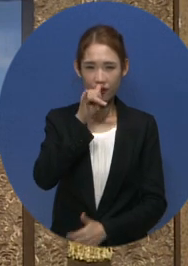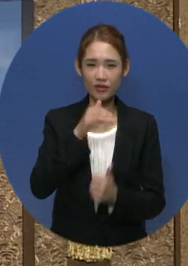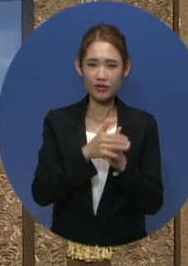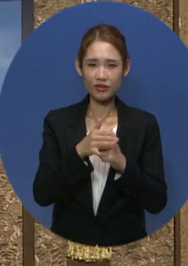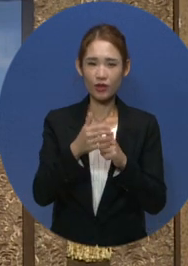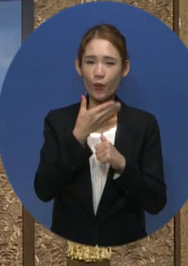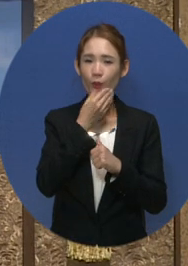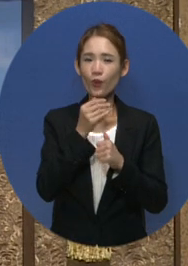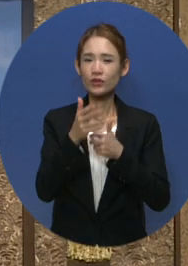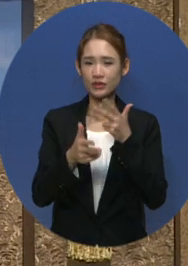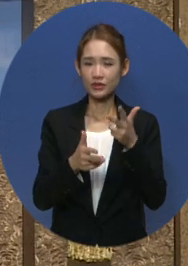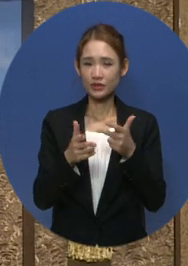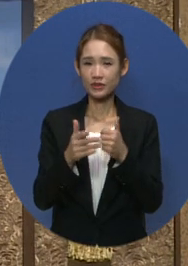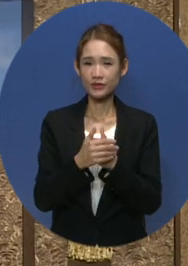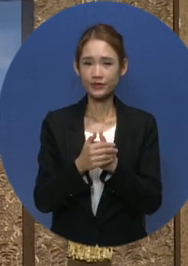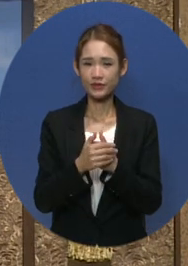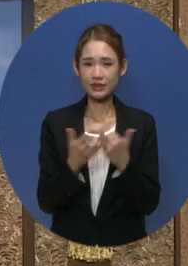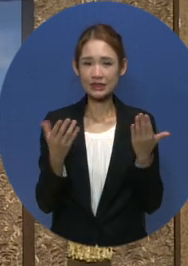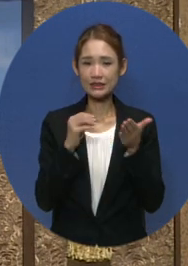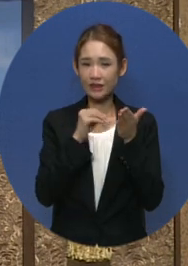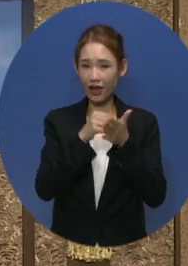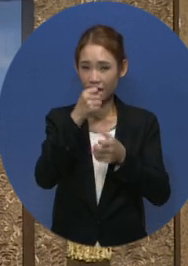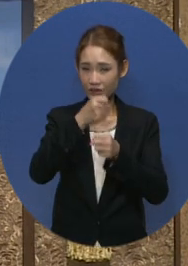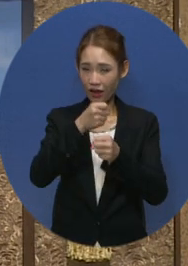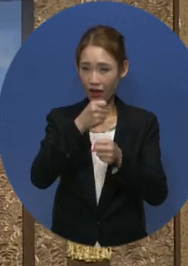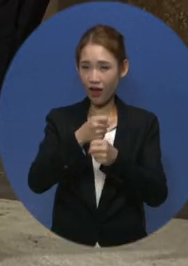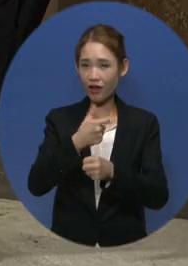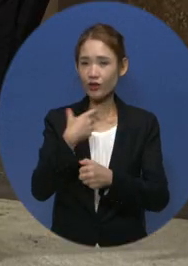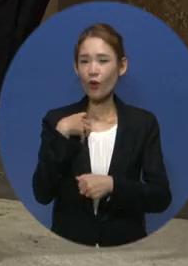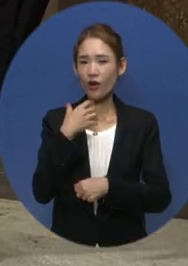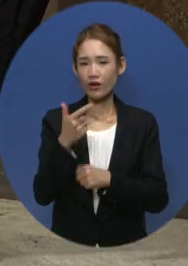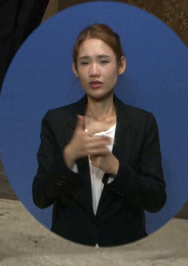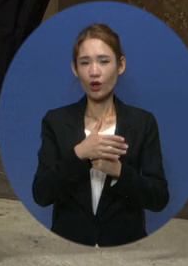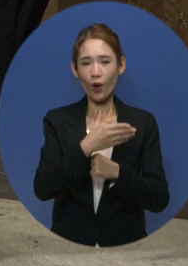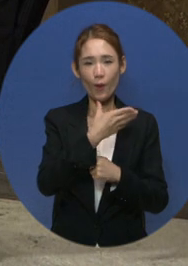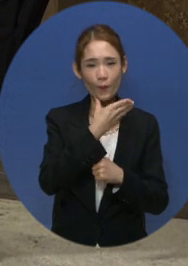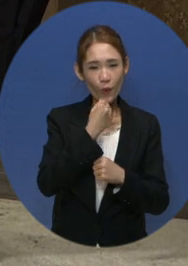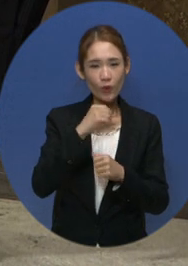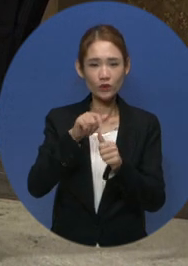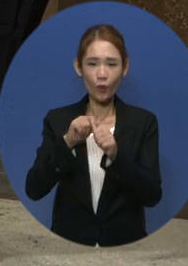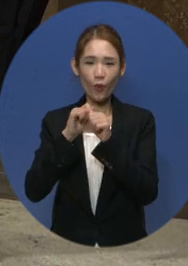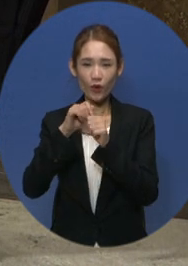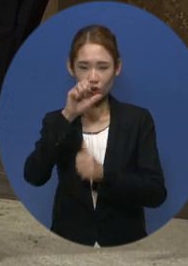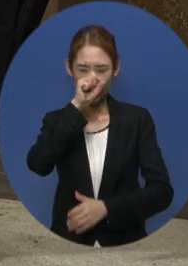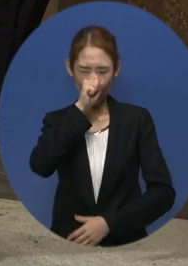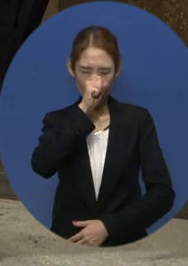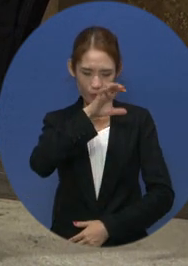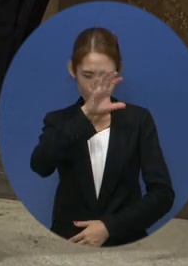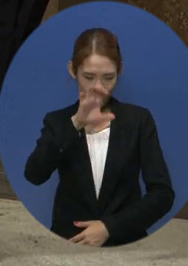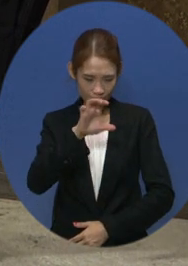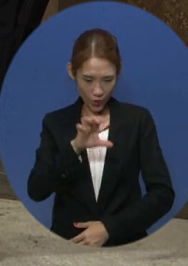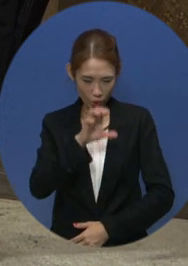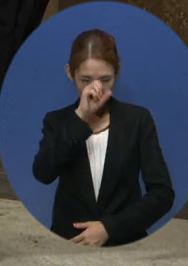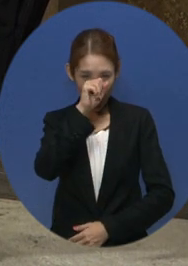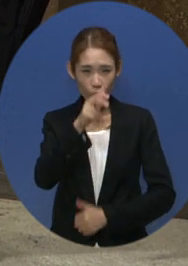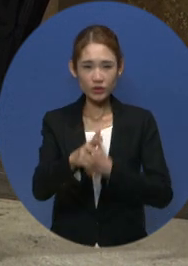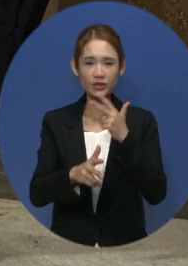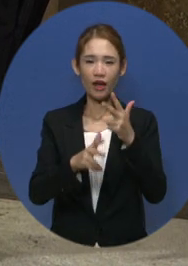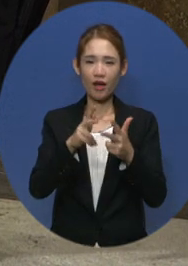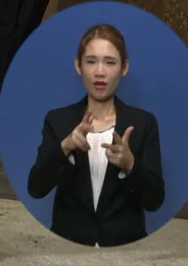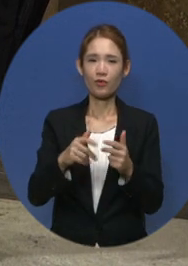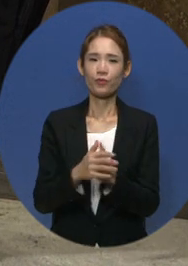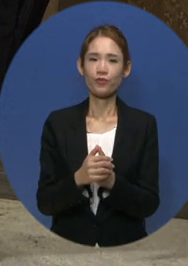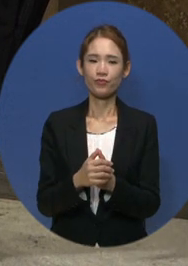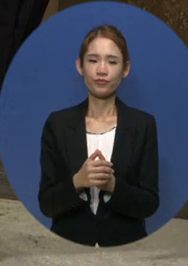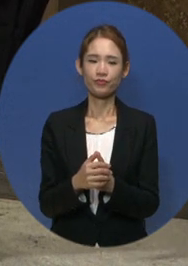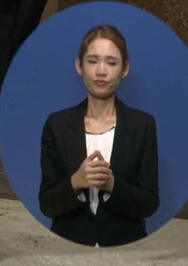그 복지 사업이고 다시 일자리 말해서 일자리 창출에 참 큰 예, 역할을 해요. 예, 복지와 고용이 선순환되는 아. 이제 좋은 사업입니다. 뿐만 네. 아니라